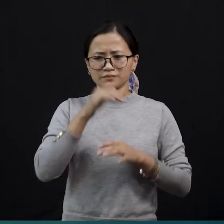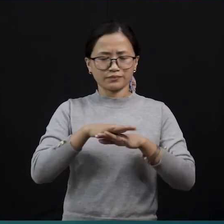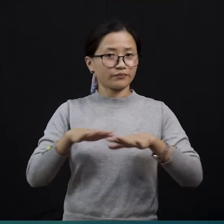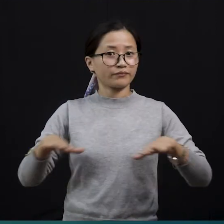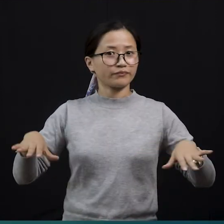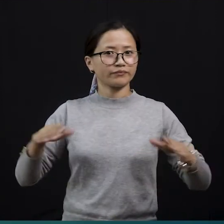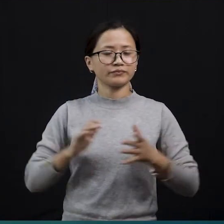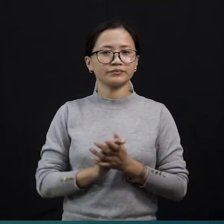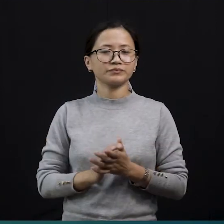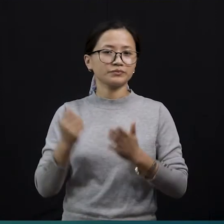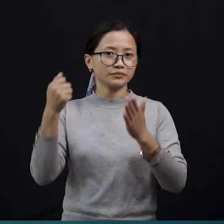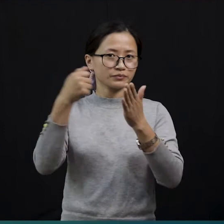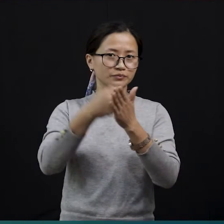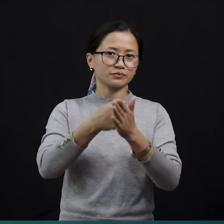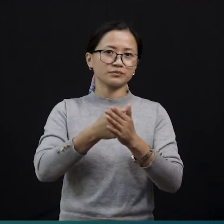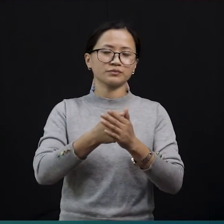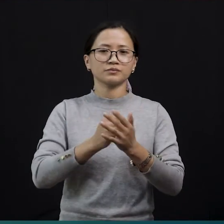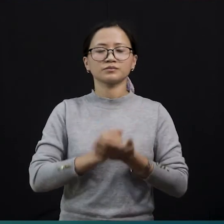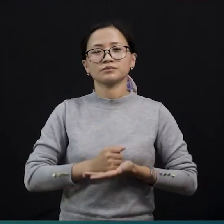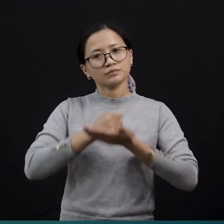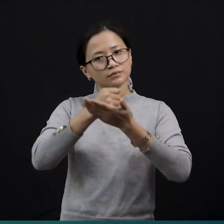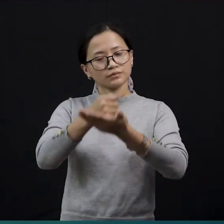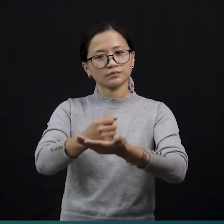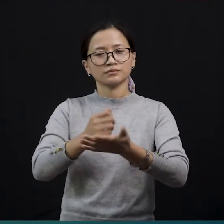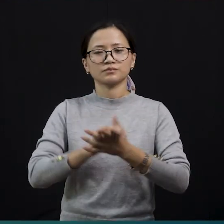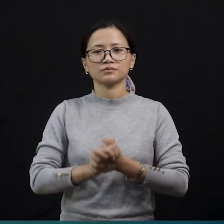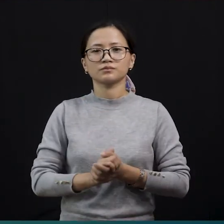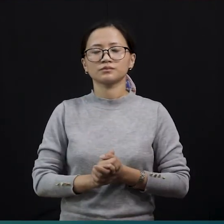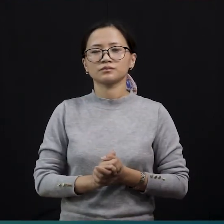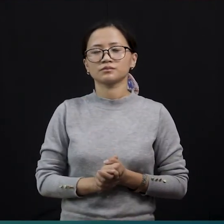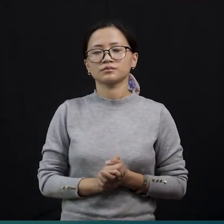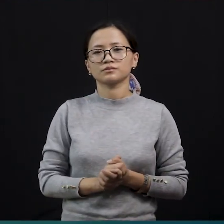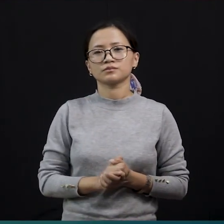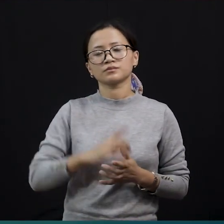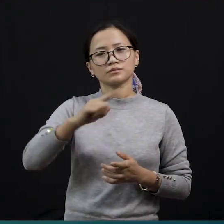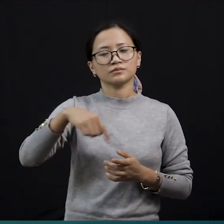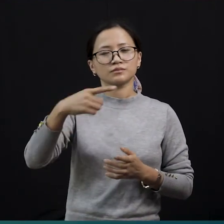जाके पहुँचे और उन लोगों को हेल्प करें, सो दैट